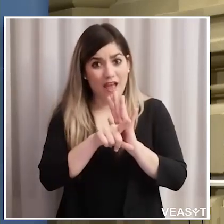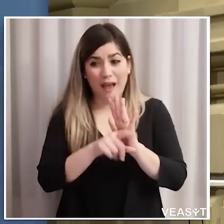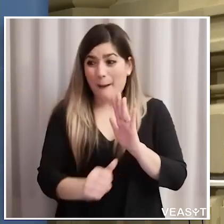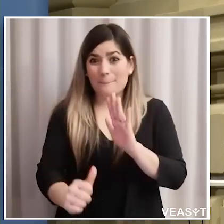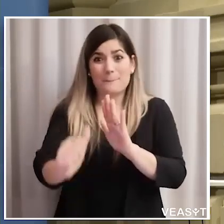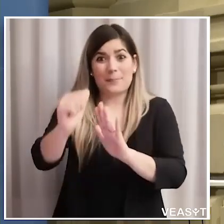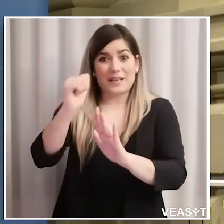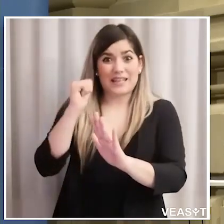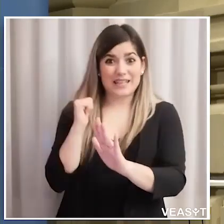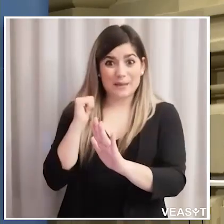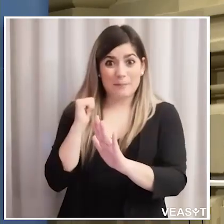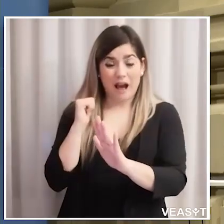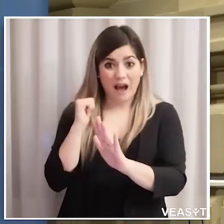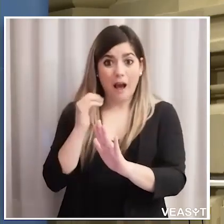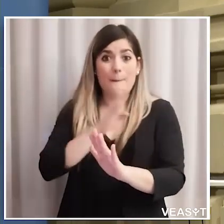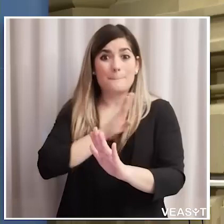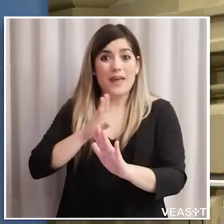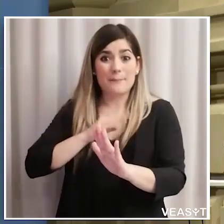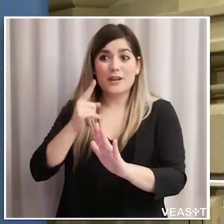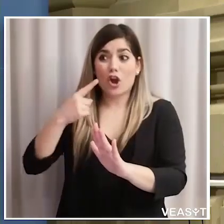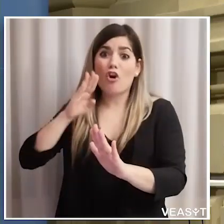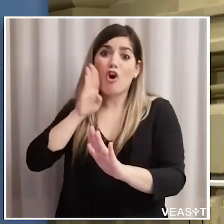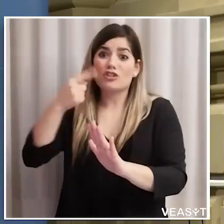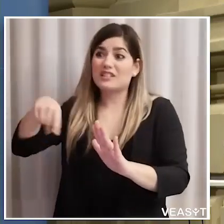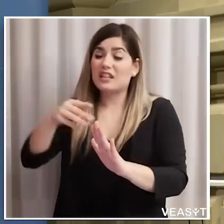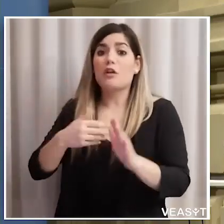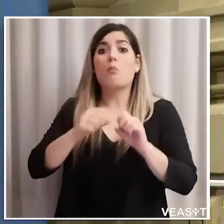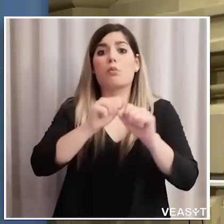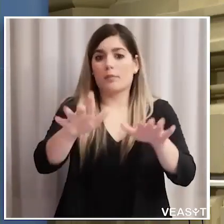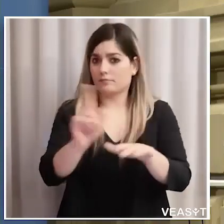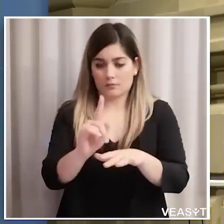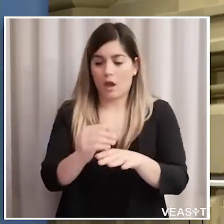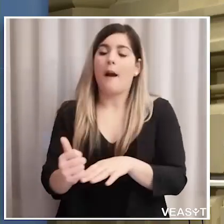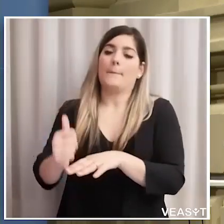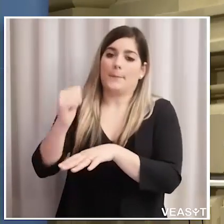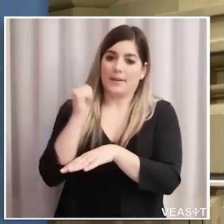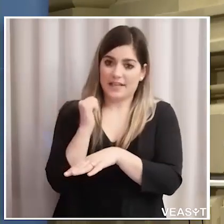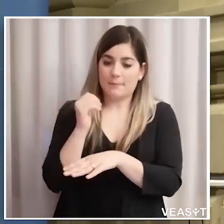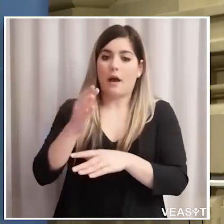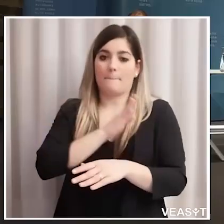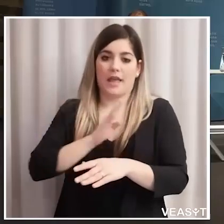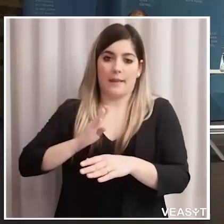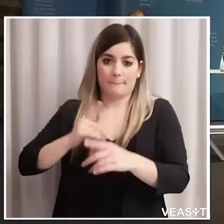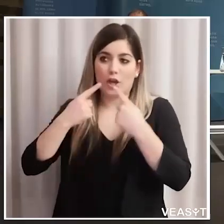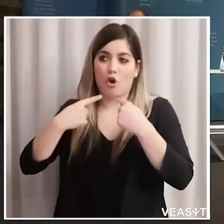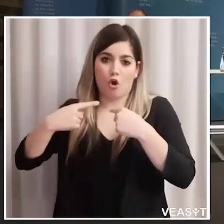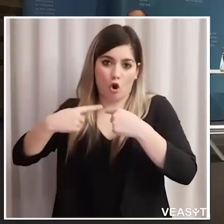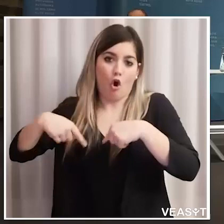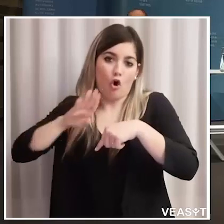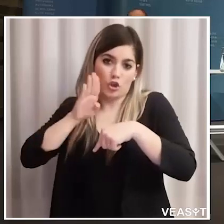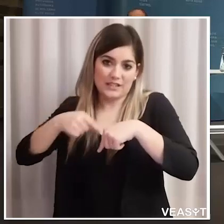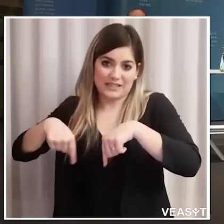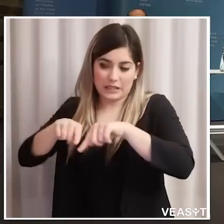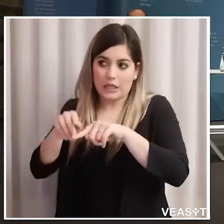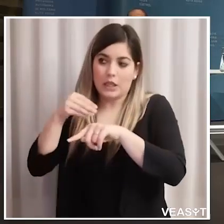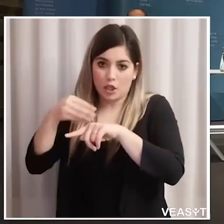siano mandati a tutti i membri del Consiglio, e perciò vengono mandati prima là e poi noi possiamo forse